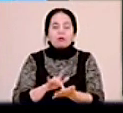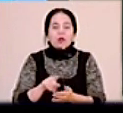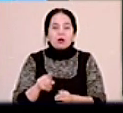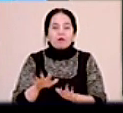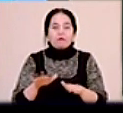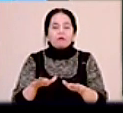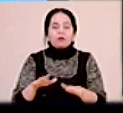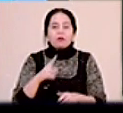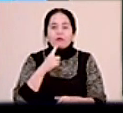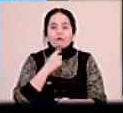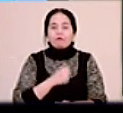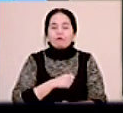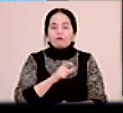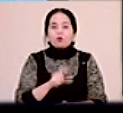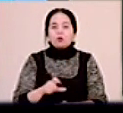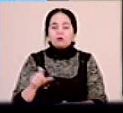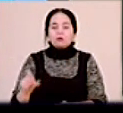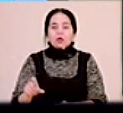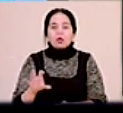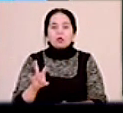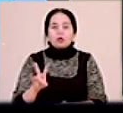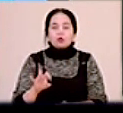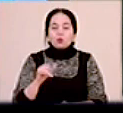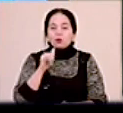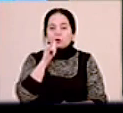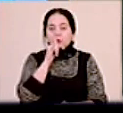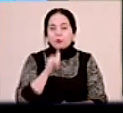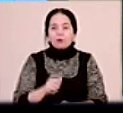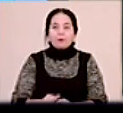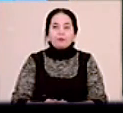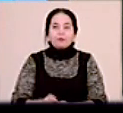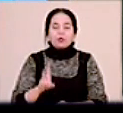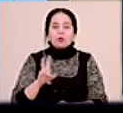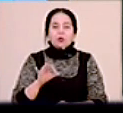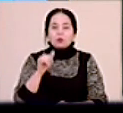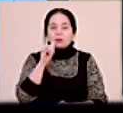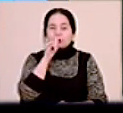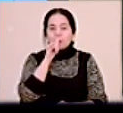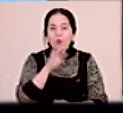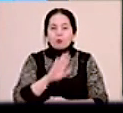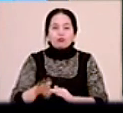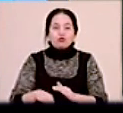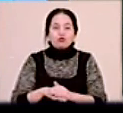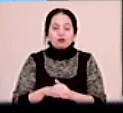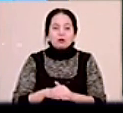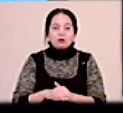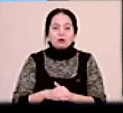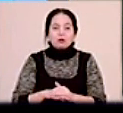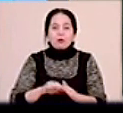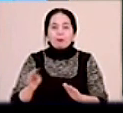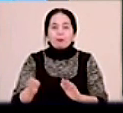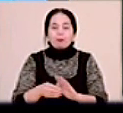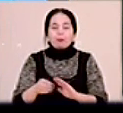к сакам, но не смог подчинить подкупам сакских правителей.